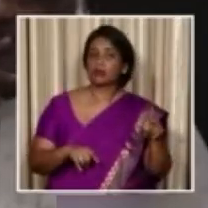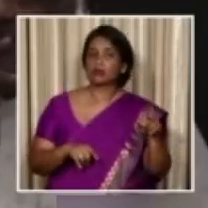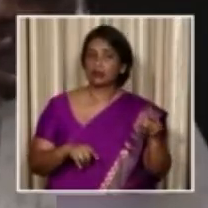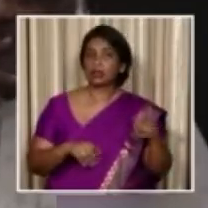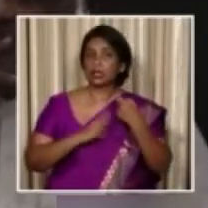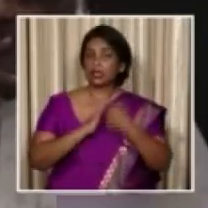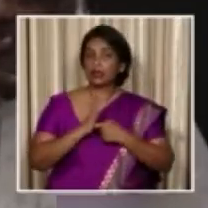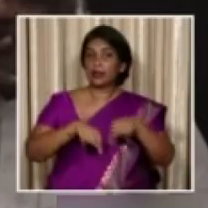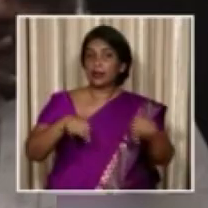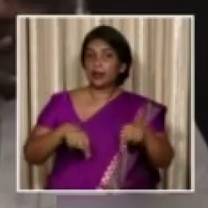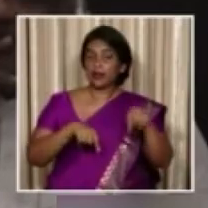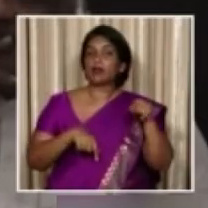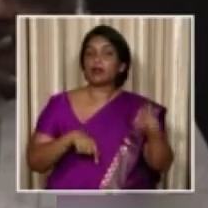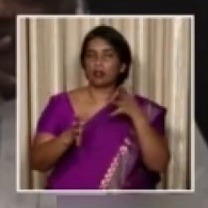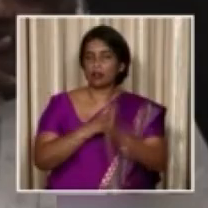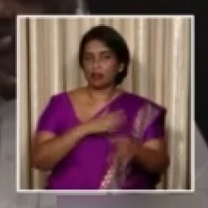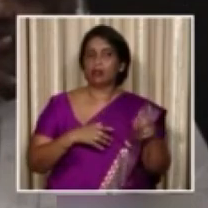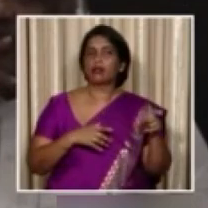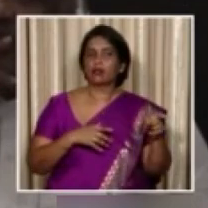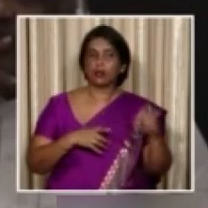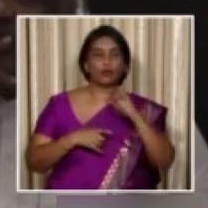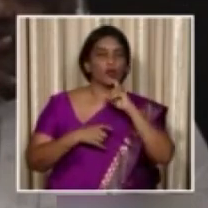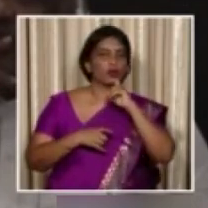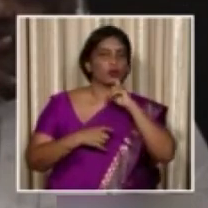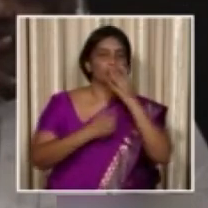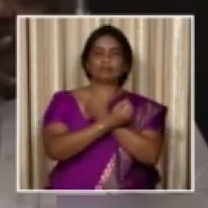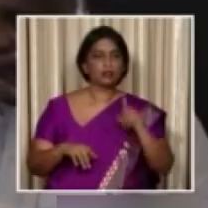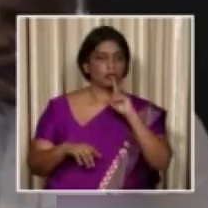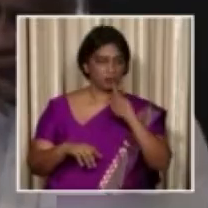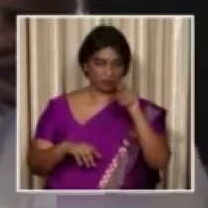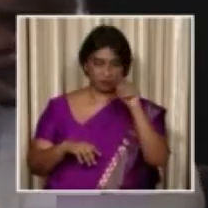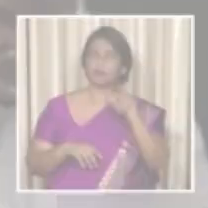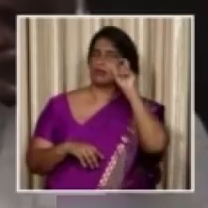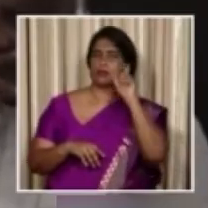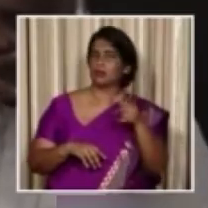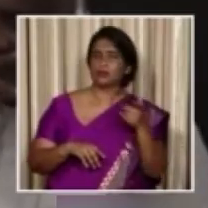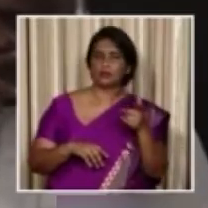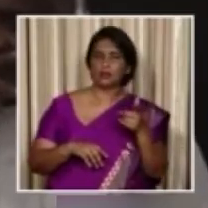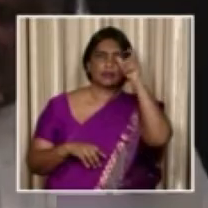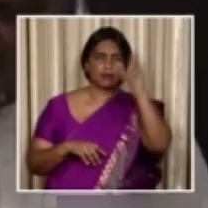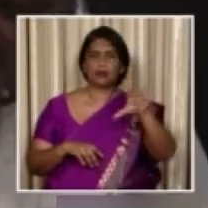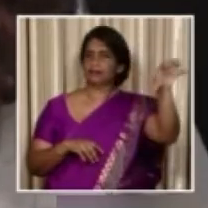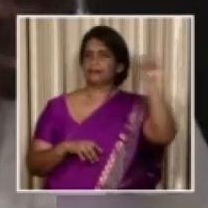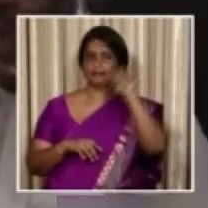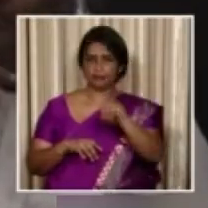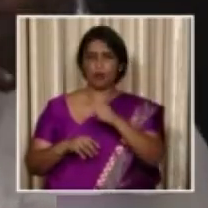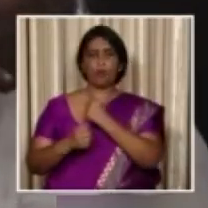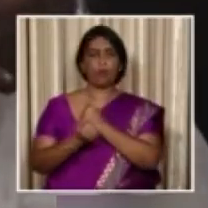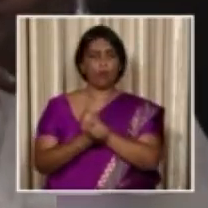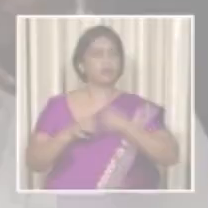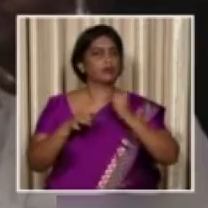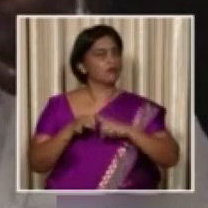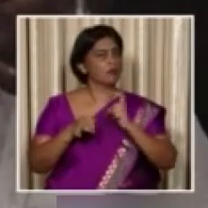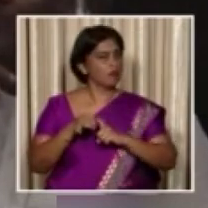ස්ටේට්මන්ට් එක රෙකෝඩ් කිරීමේදී වෙච්ච අඩුපාඩුව තමයි ඒ නඩුවේ විත්තිකරුවෝ නිදහස් වෙන්න හේතු වුණේ. බලන්න සැකකරුවන් ගෙනල්ලා පොලිසියෙන් ප්‍රශ්න